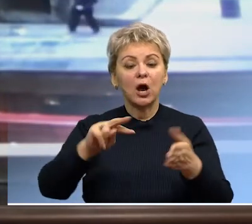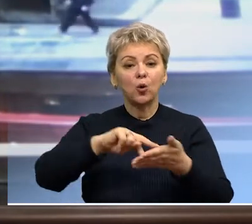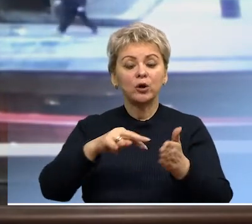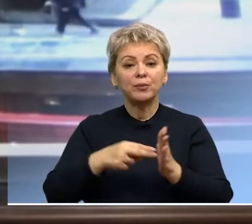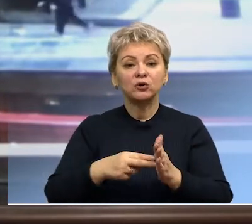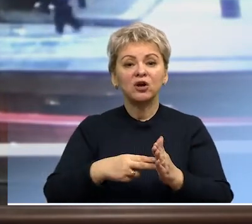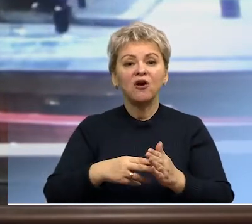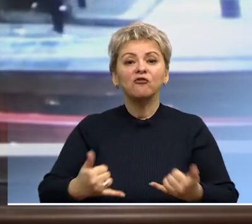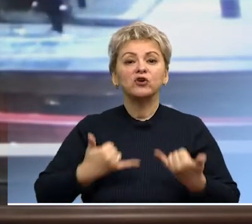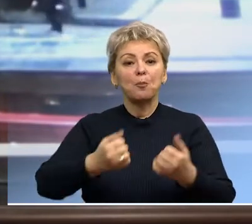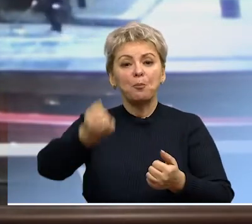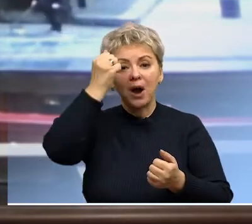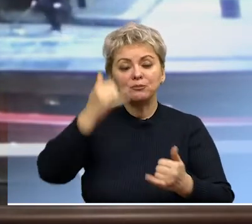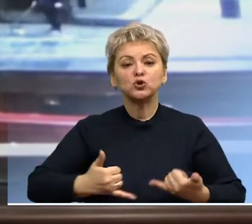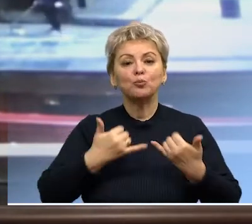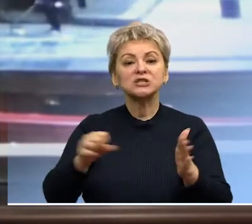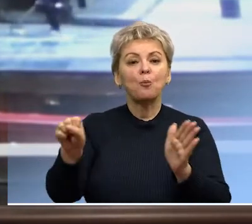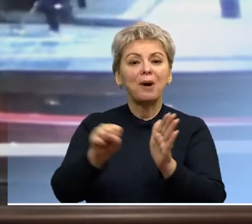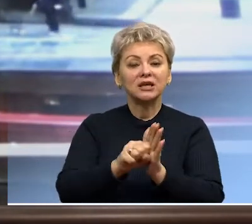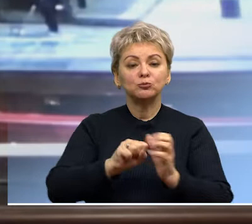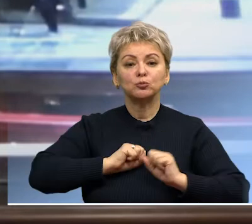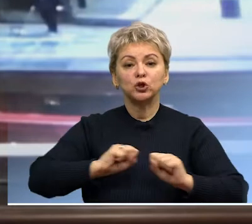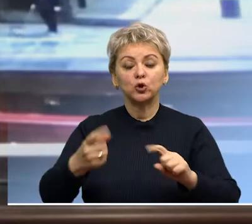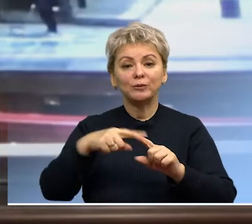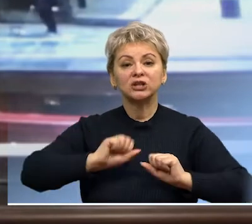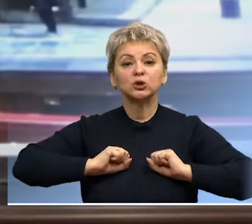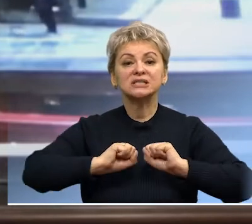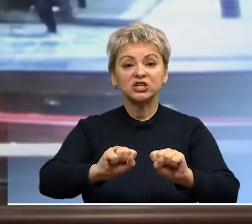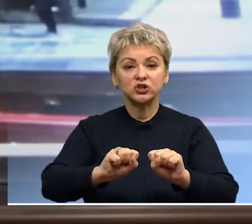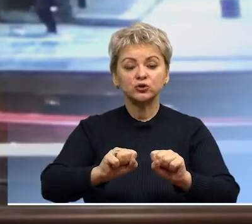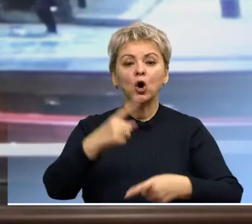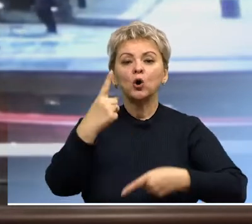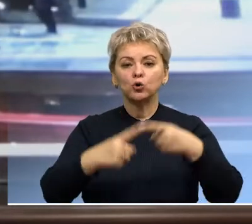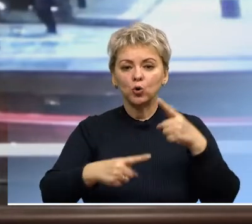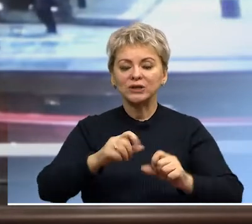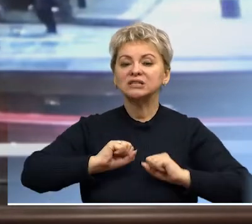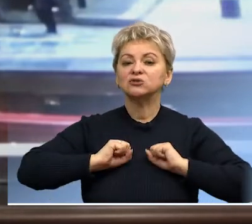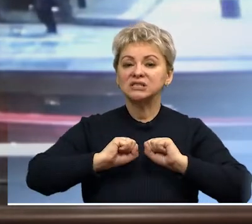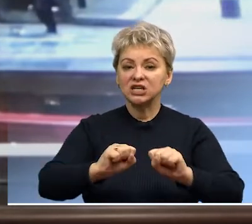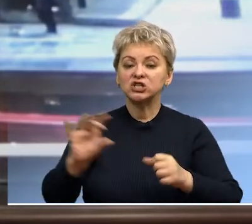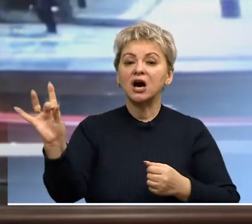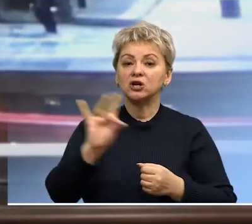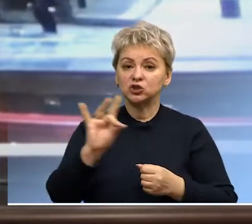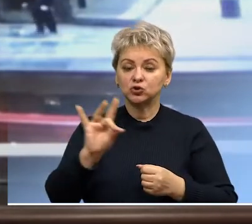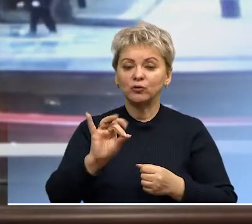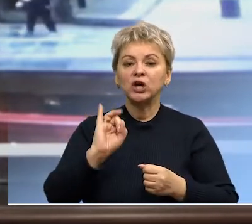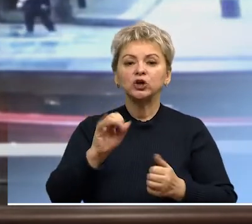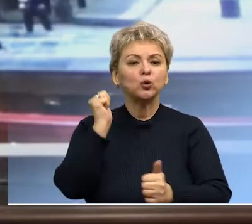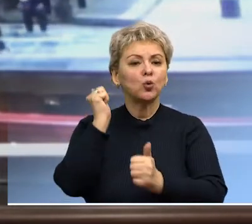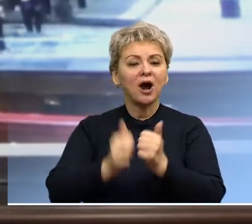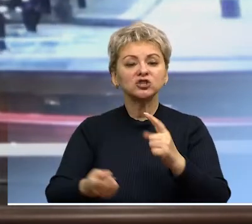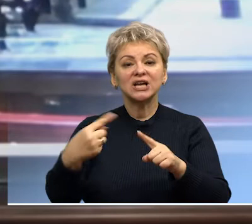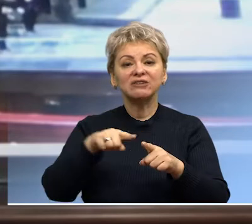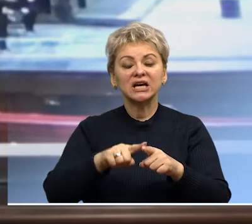проект «Дерево памяти», посвященный погибшим героям, которые защищали Родину, защищали Ростов. И